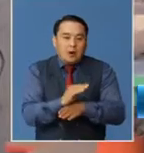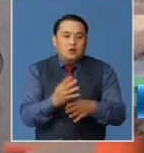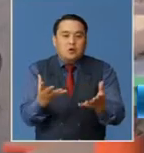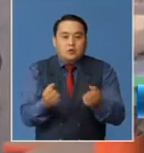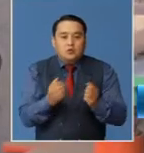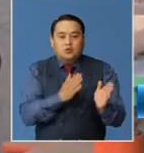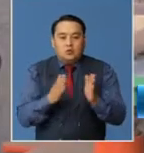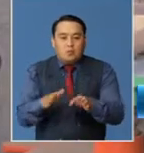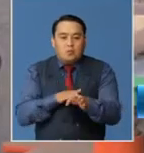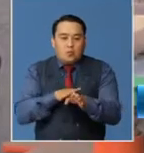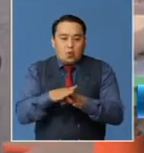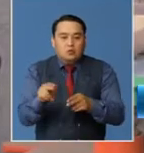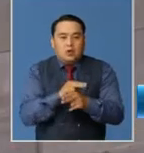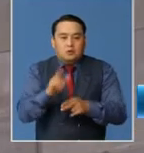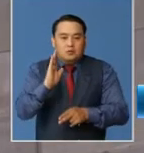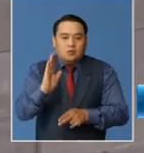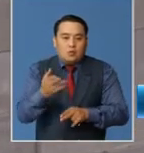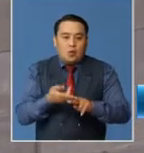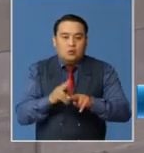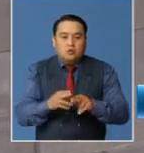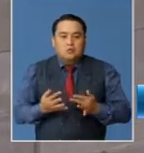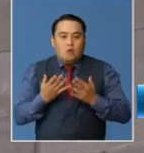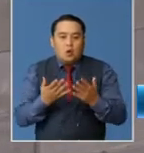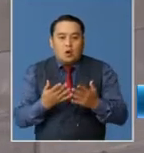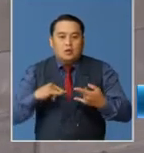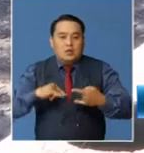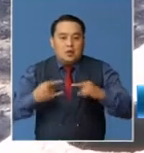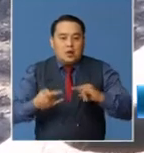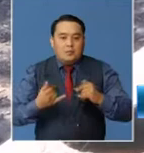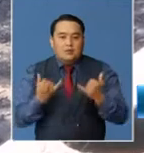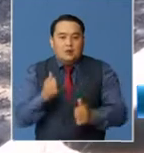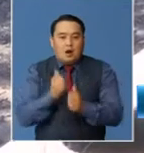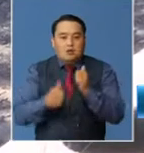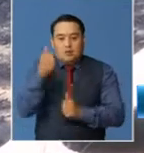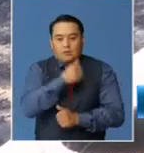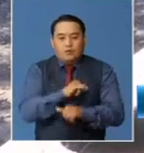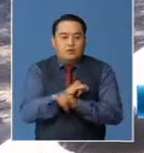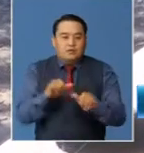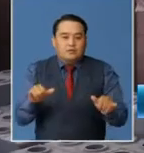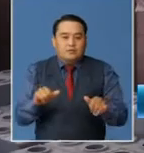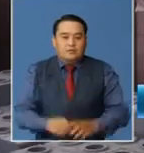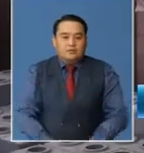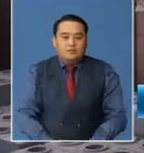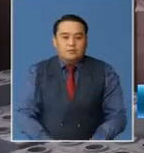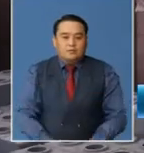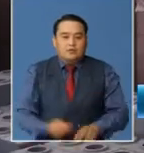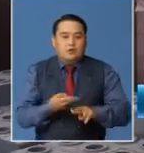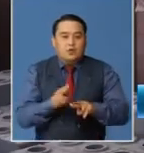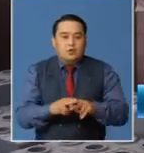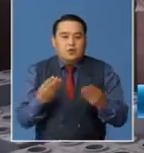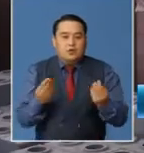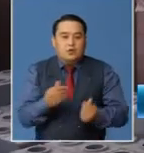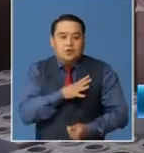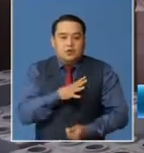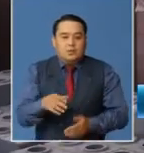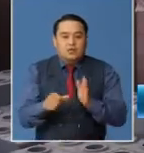эту систему полностью наладят, поскольку спрос на лего-кирпичи с каждым днем растет. Таких денег не было. 6